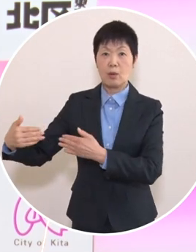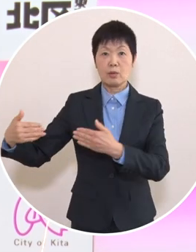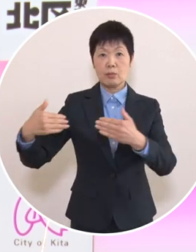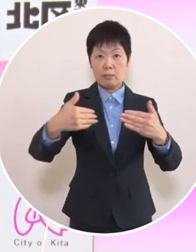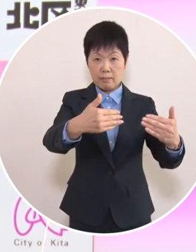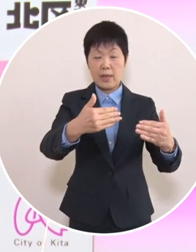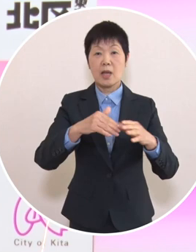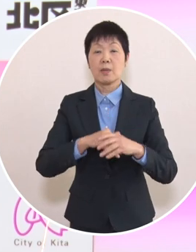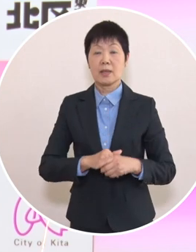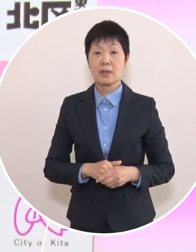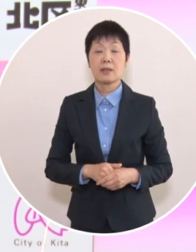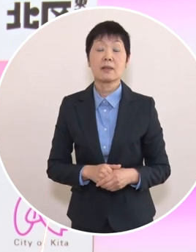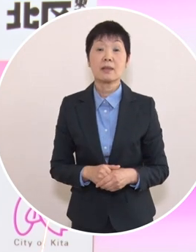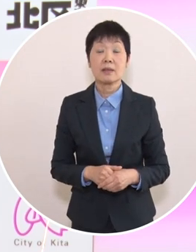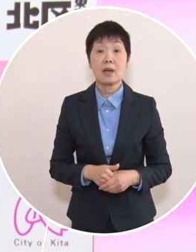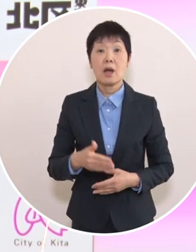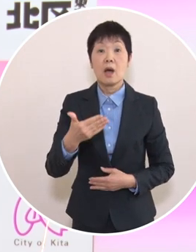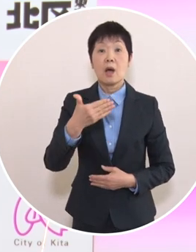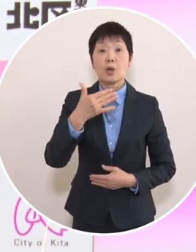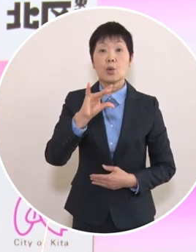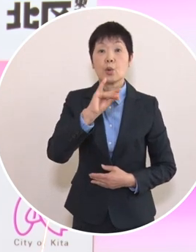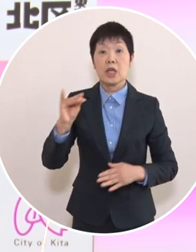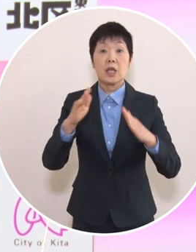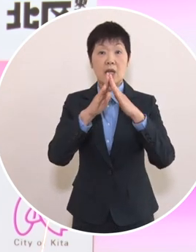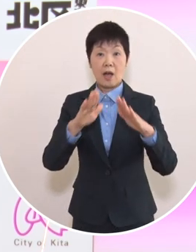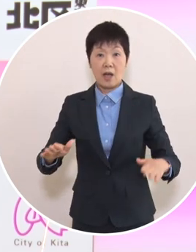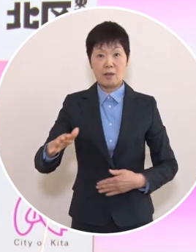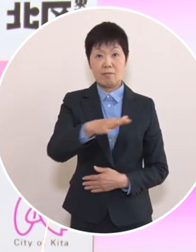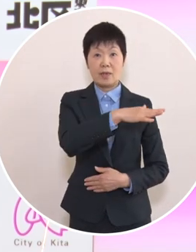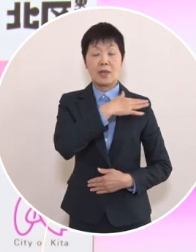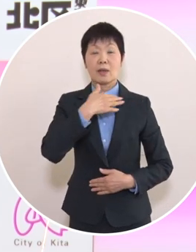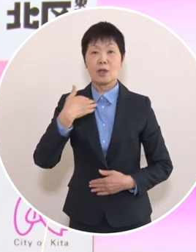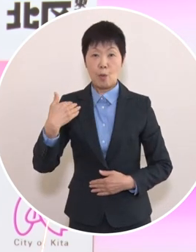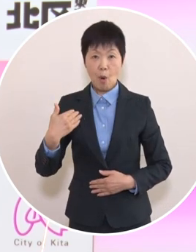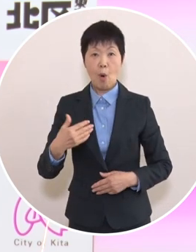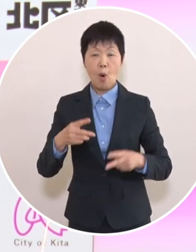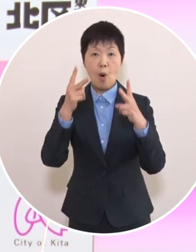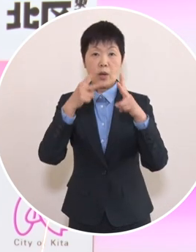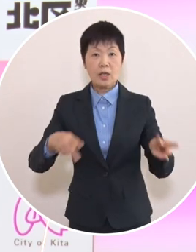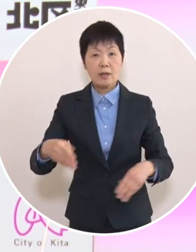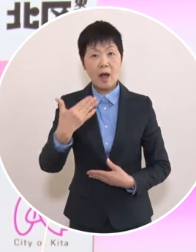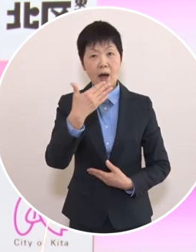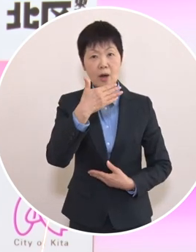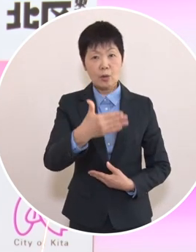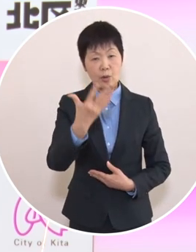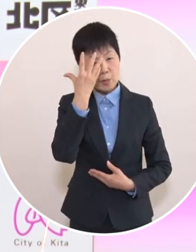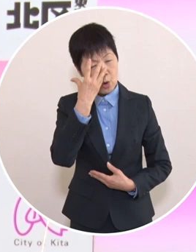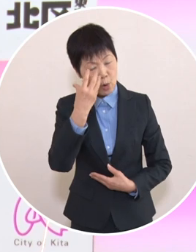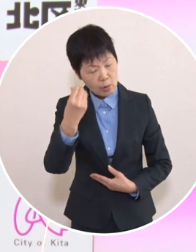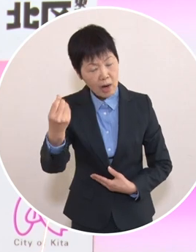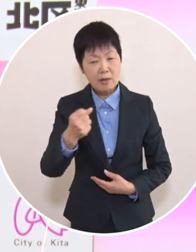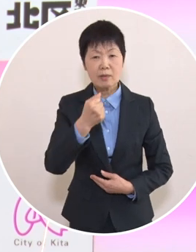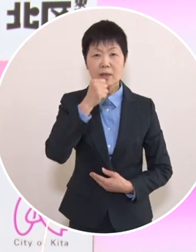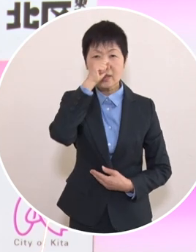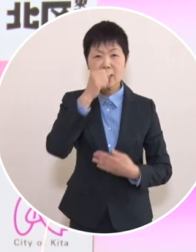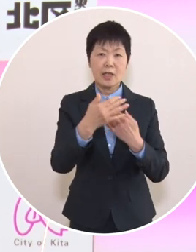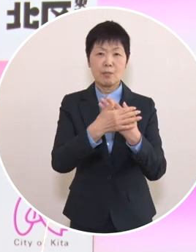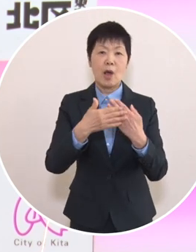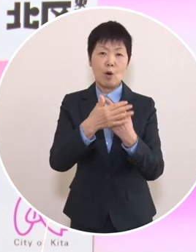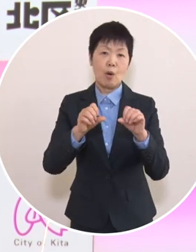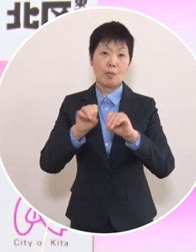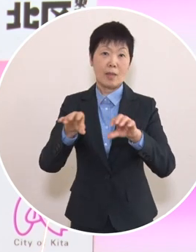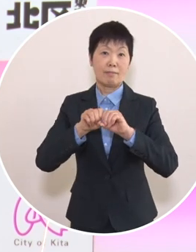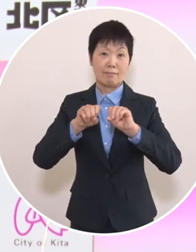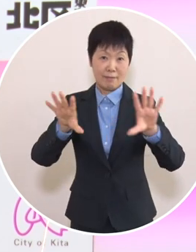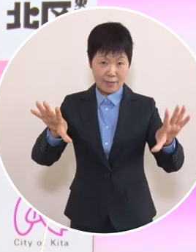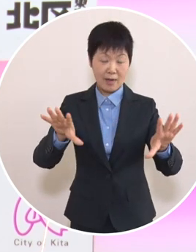ますぴ議会としても帰宅を広く発信していくためにこれ